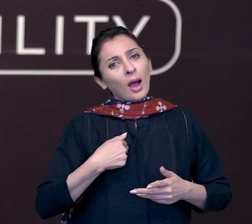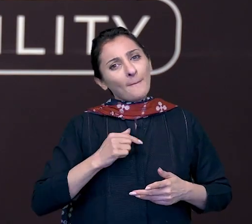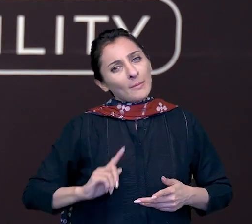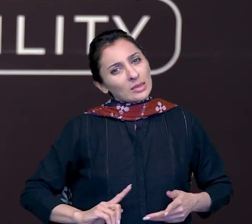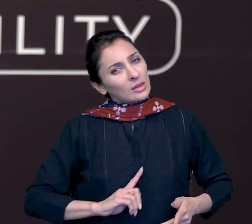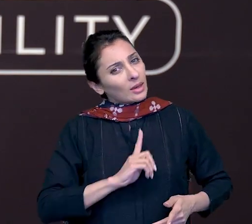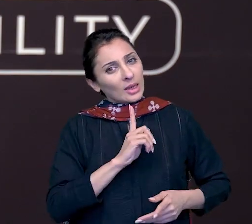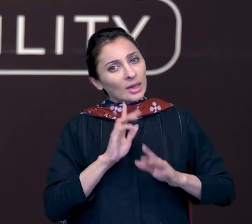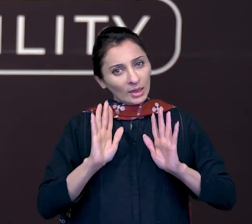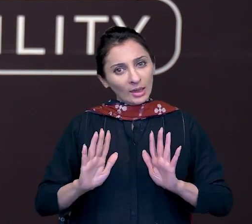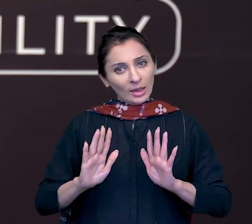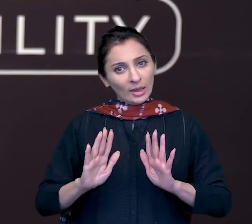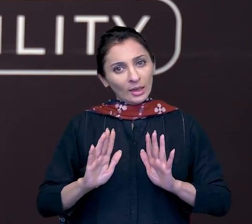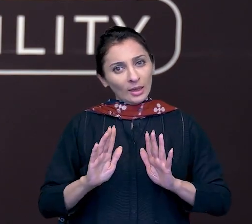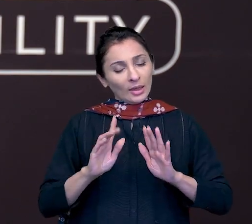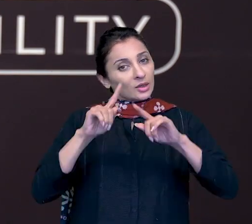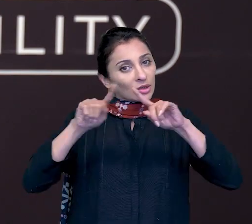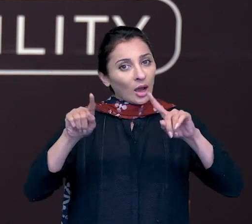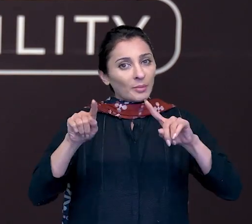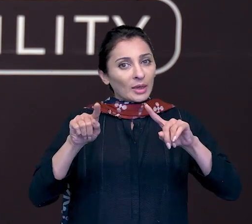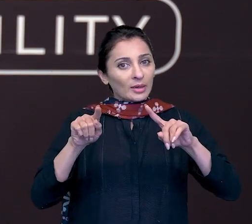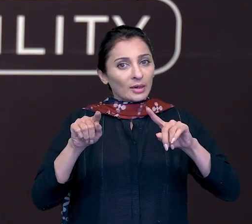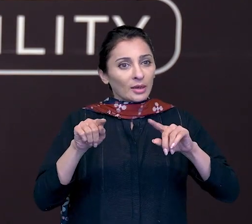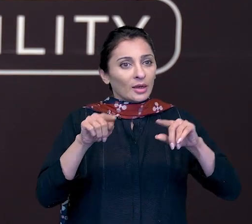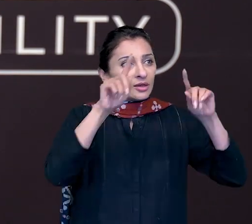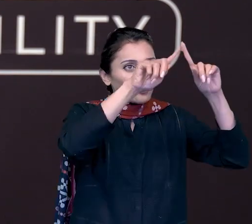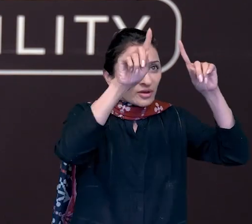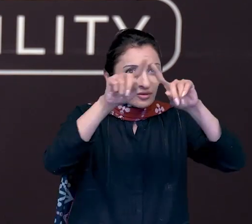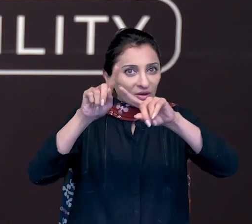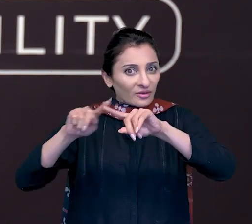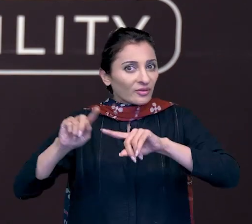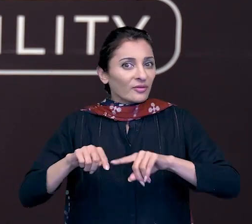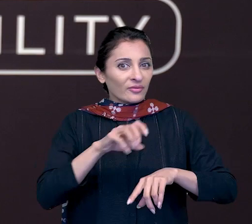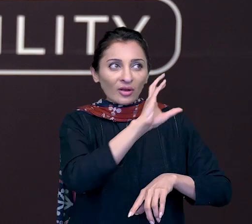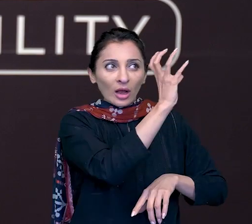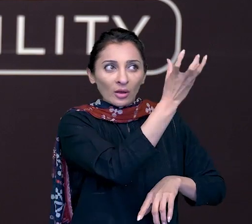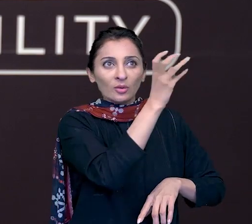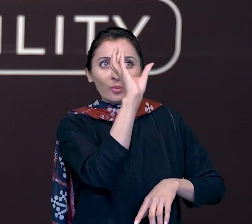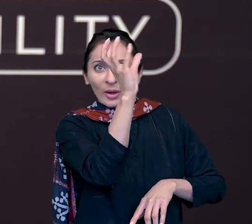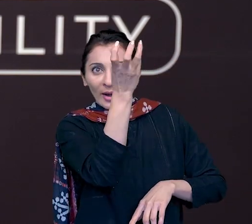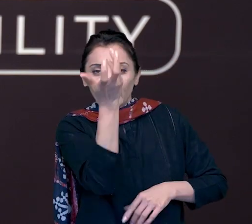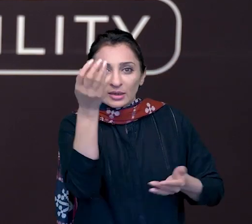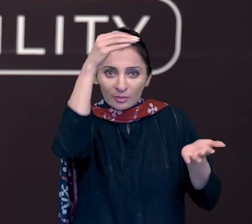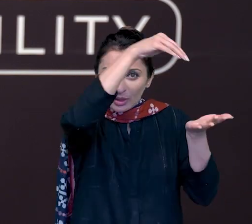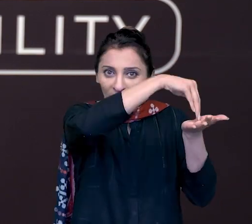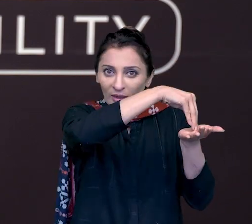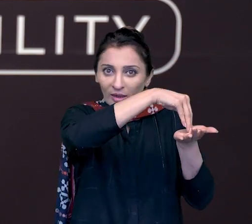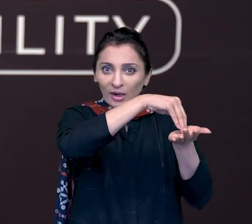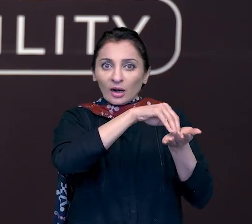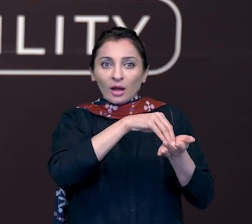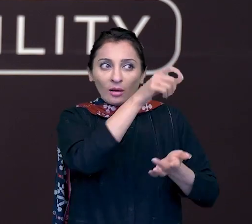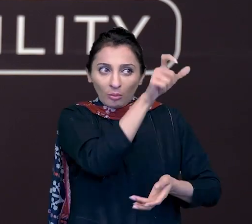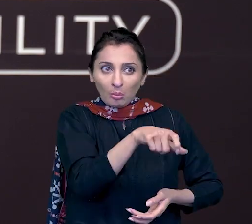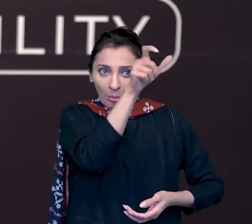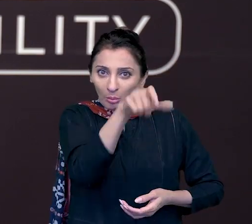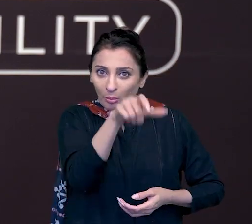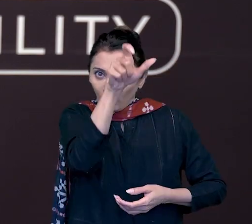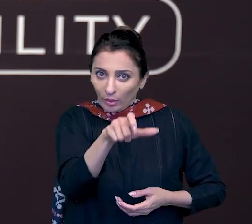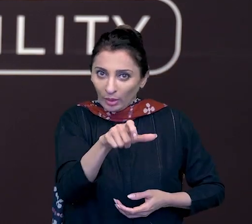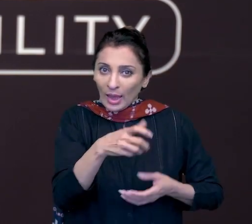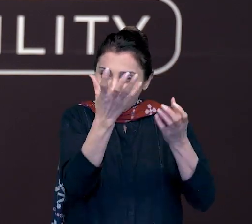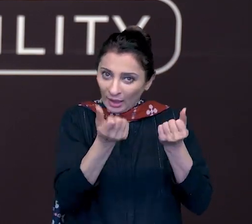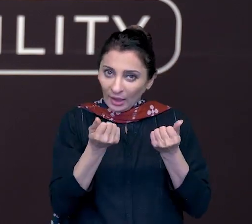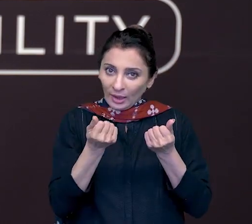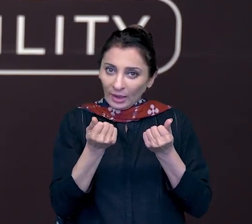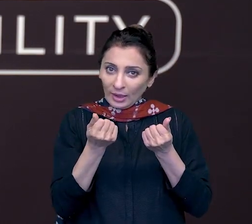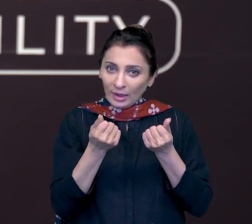भी कहीं पाई जाती है, तो उसमें हम अपने अर्थ को एज अ मॉडल यूज़ करते हैं। अर्थ को एज अ मॉडल ऐसे यूज़ करते हैं कि हम देखते हैं कि